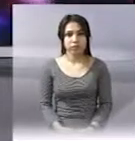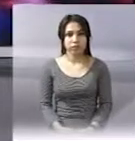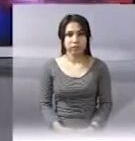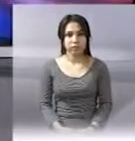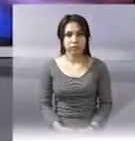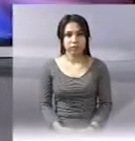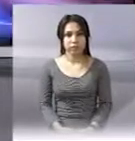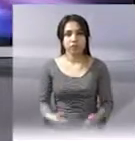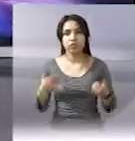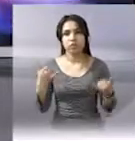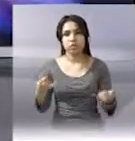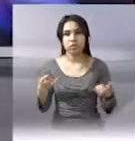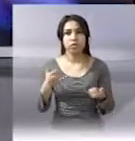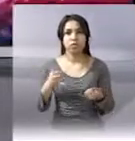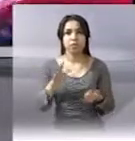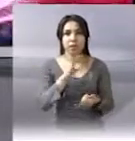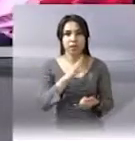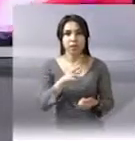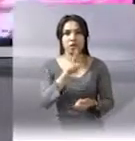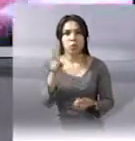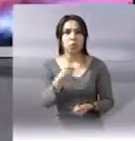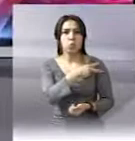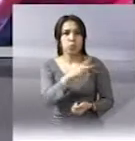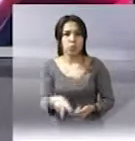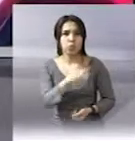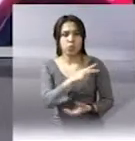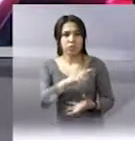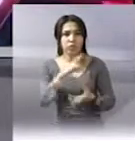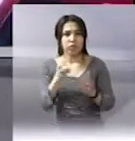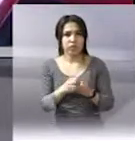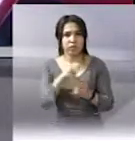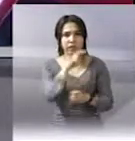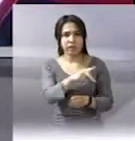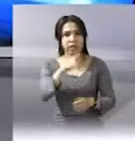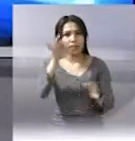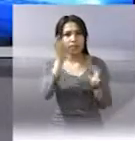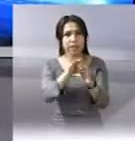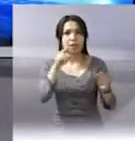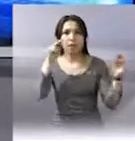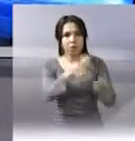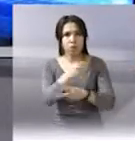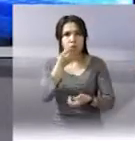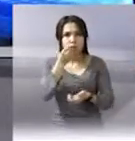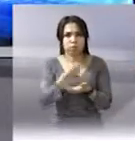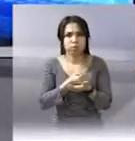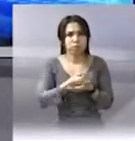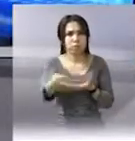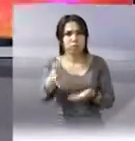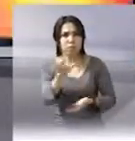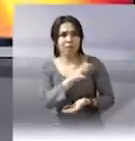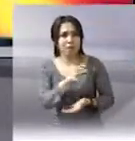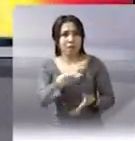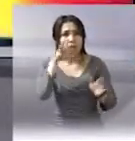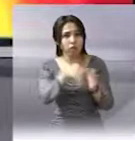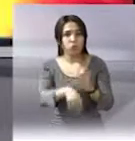В последнее время в стране поминальные мероприятия стали сопровождаться нецелесообразно, пышными застольями. Эти и другие